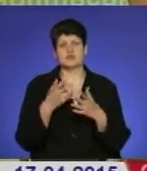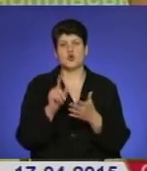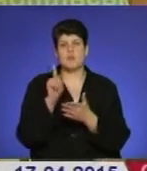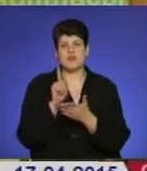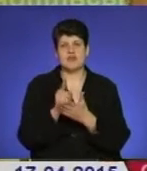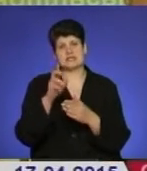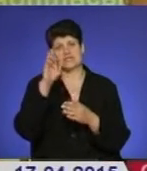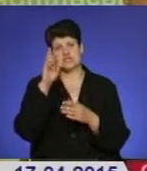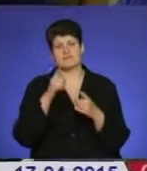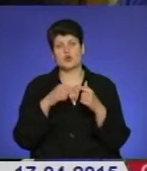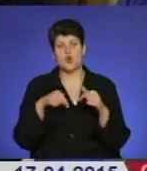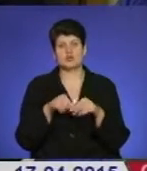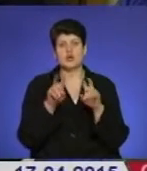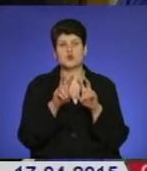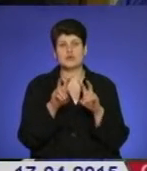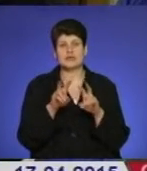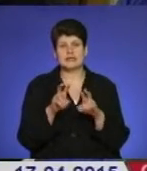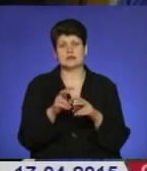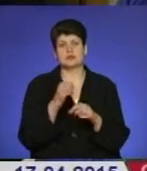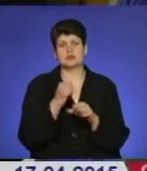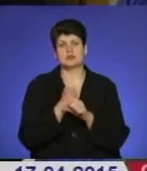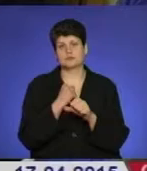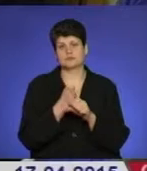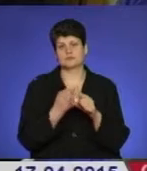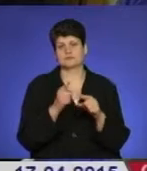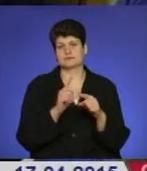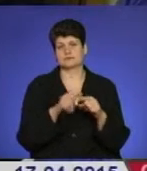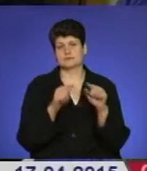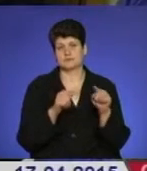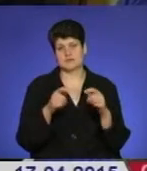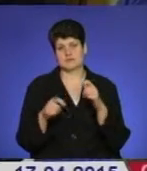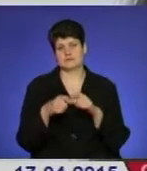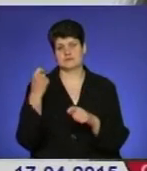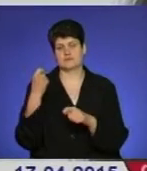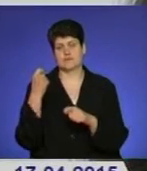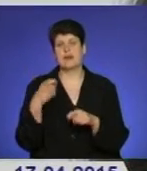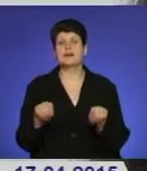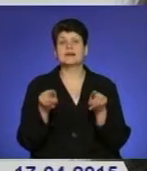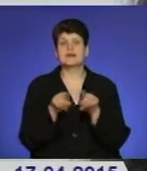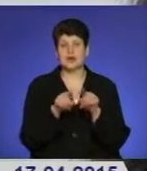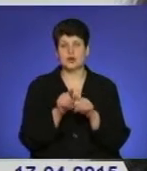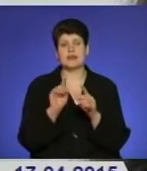Зобов'язує державні органи розслідувати вчинені носіями цих ідеологій злочини. Також на